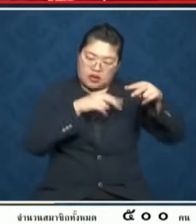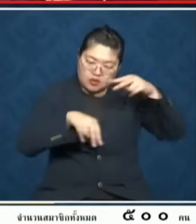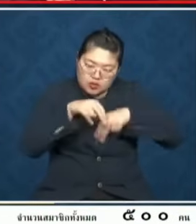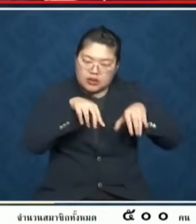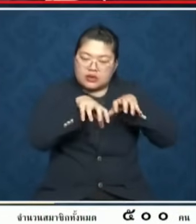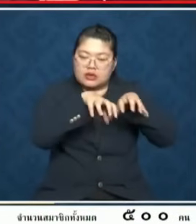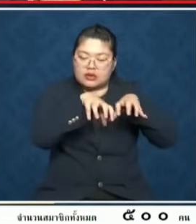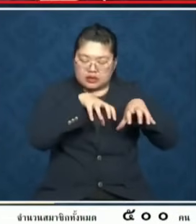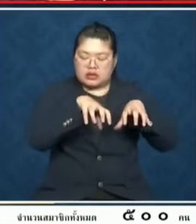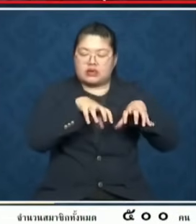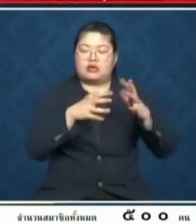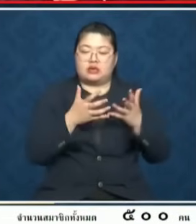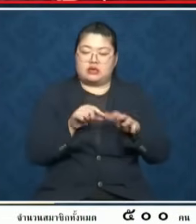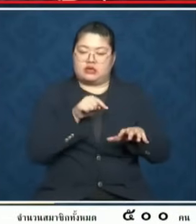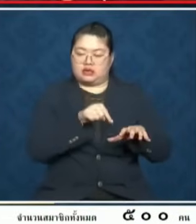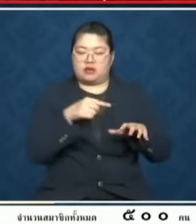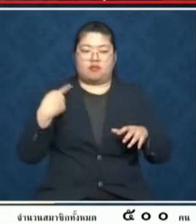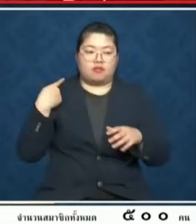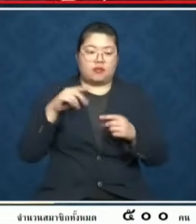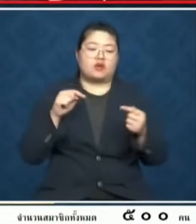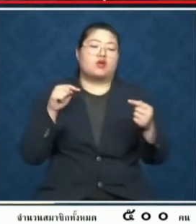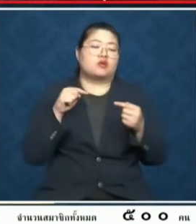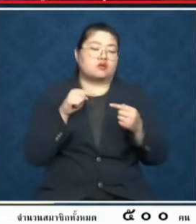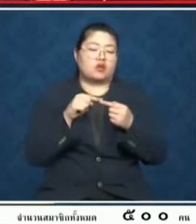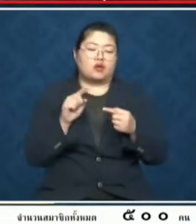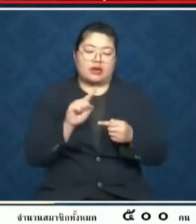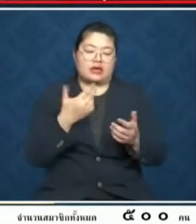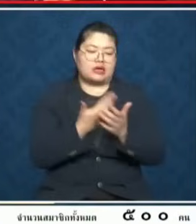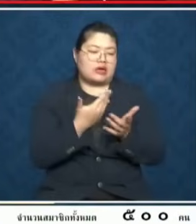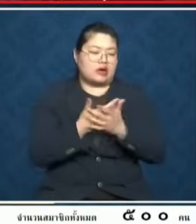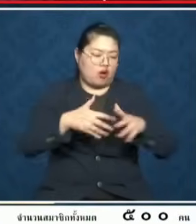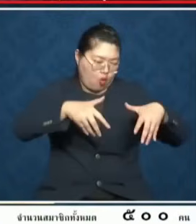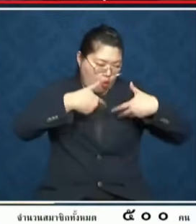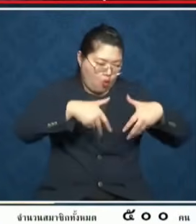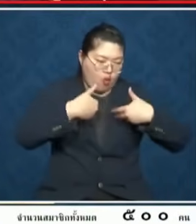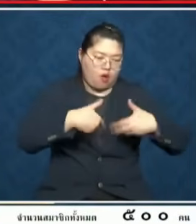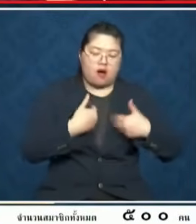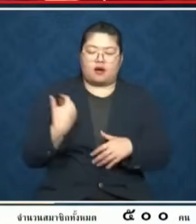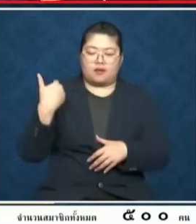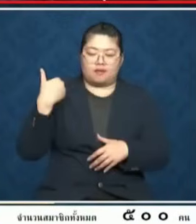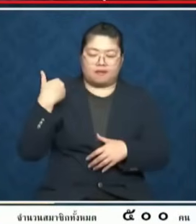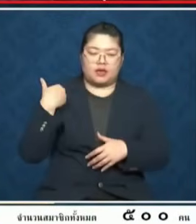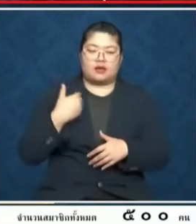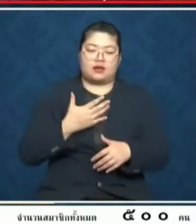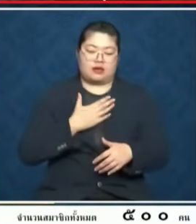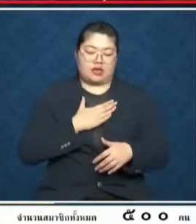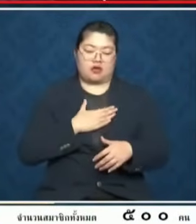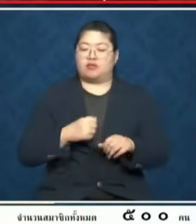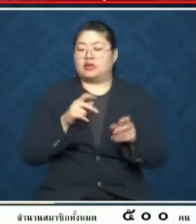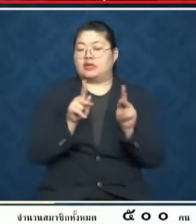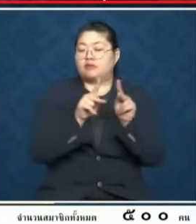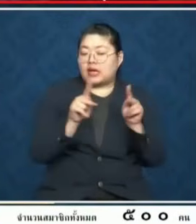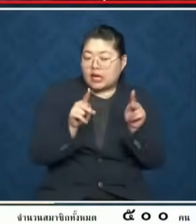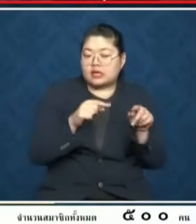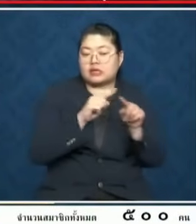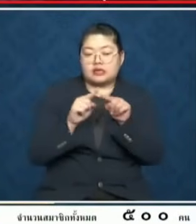และบริหารแล้วเขายังได้รับประโยชน์ตอบแทนมีรายได้จากรัฐวิสาหกิจทุกแห่งที่ตัวเตัวเองนะคะเข้า